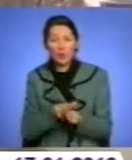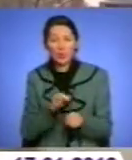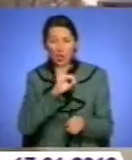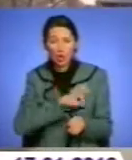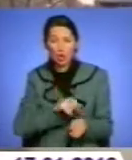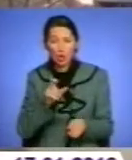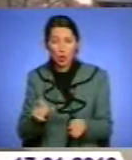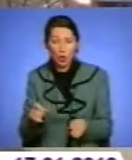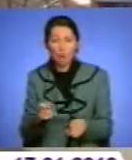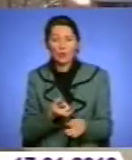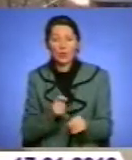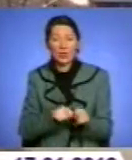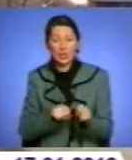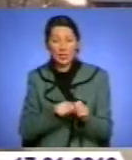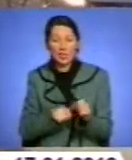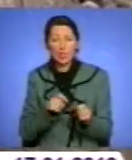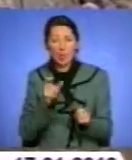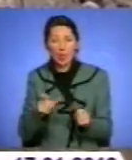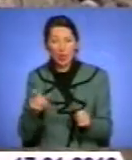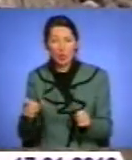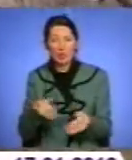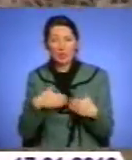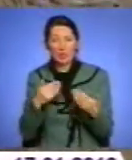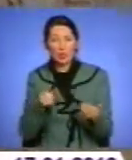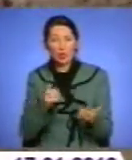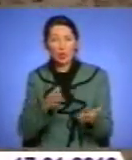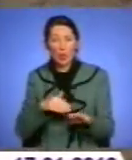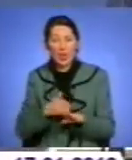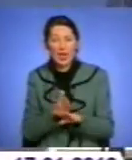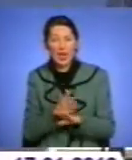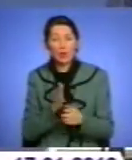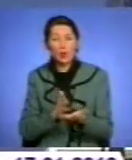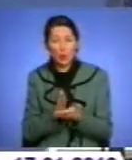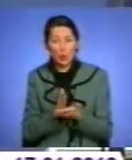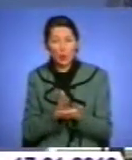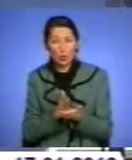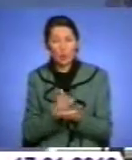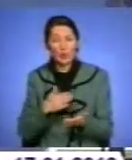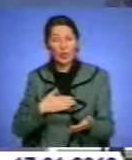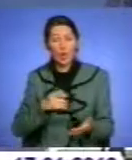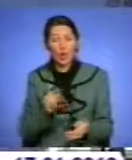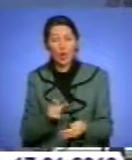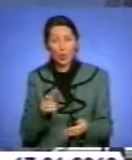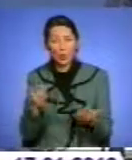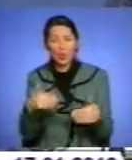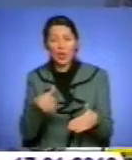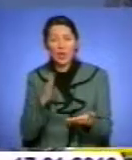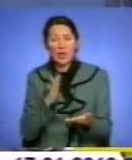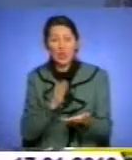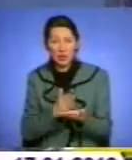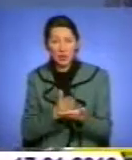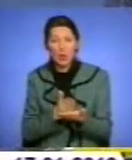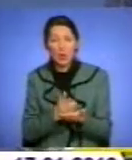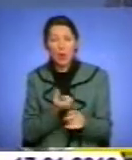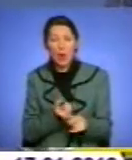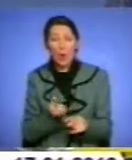українців. Найчастіше українці зверталися щодо якості послуг. Наші люди вже становяться